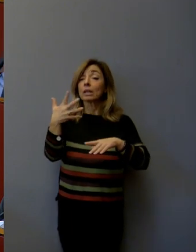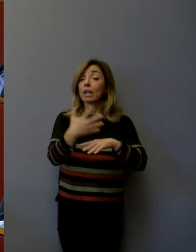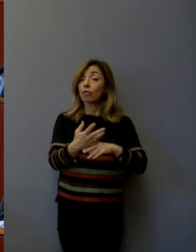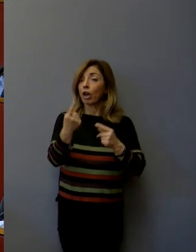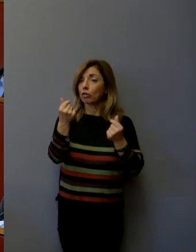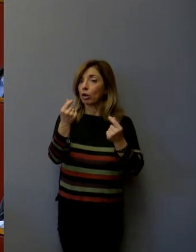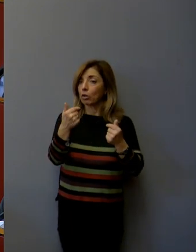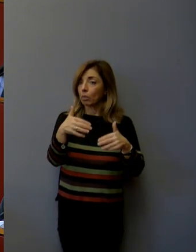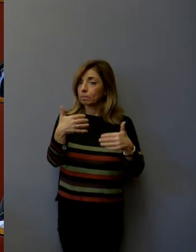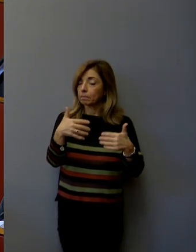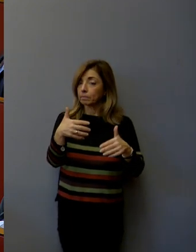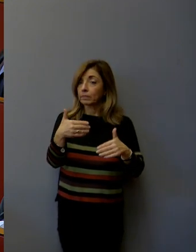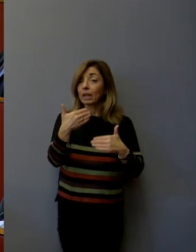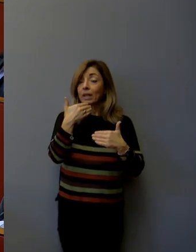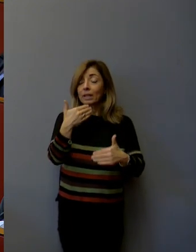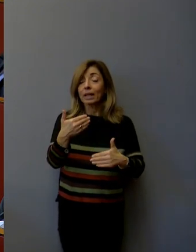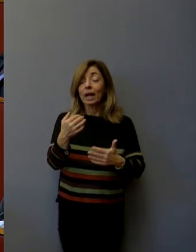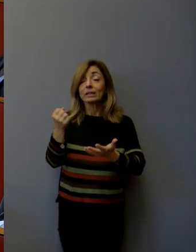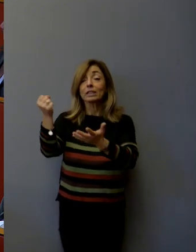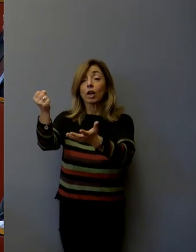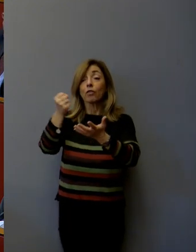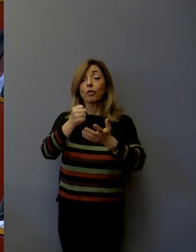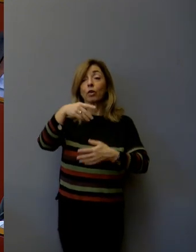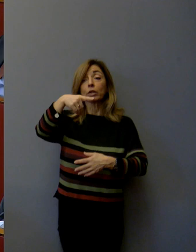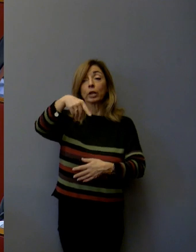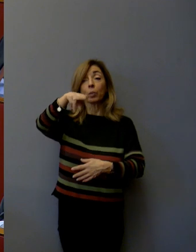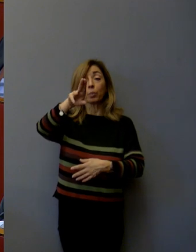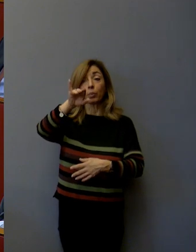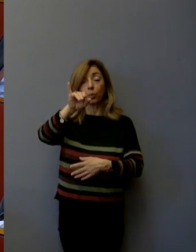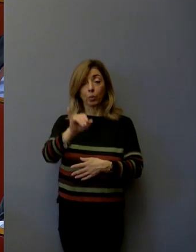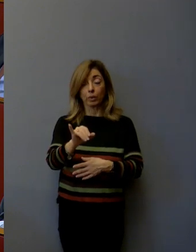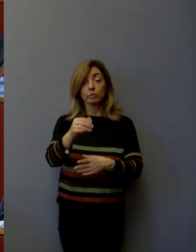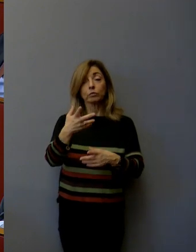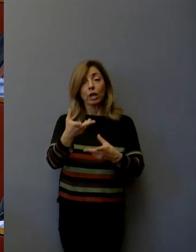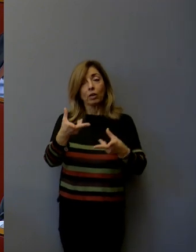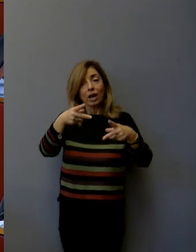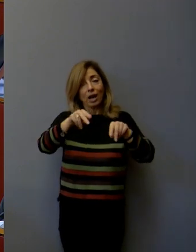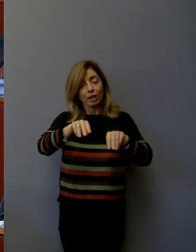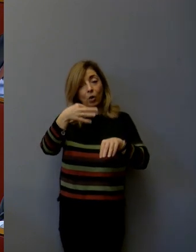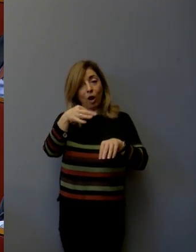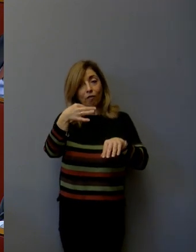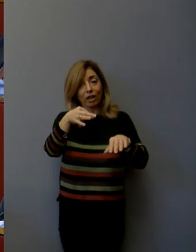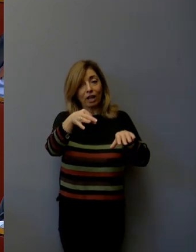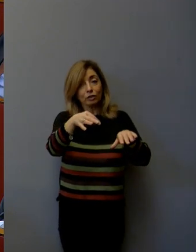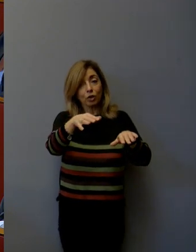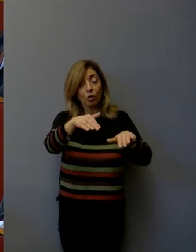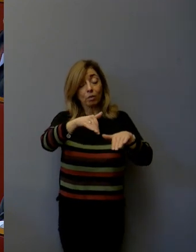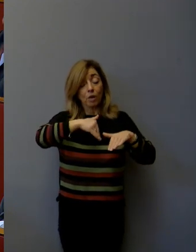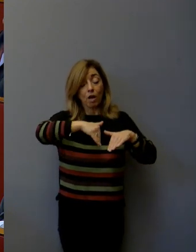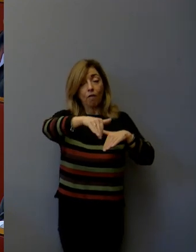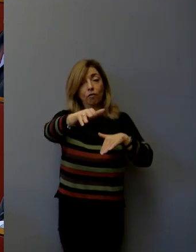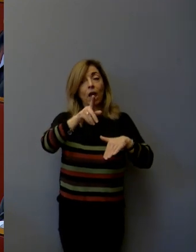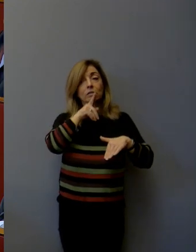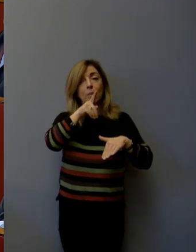con i fondi del Bui con una rigenerazione riqualificazione di tutto di tutta via Sampierdarena